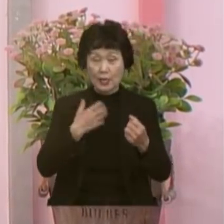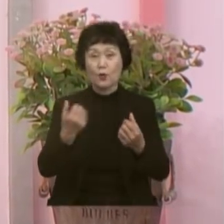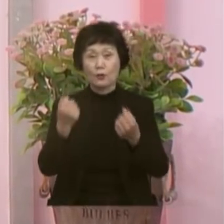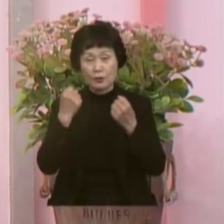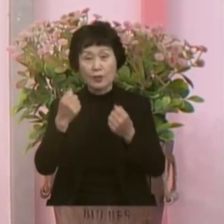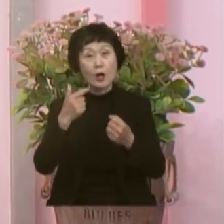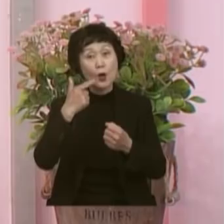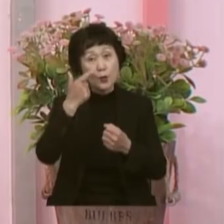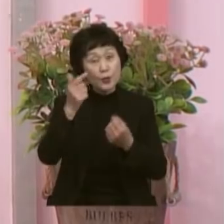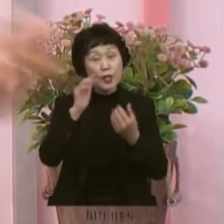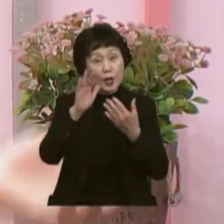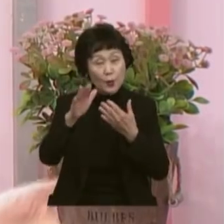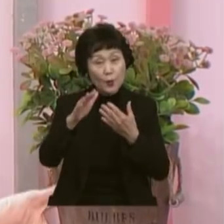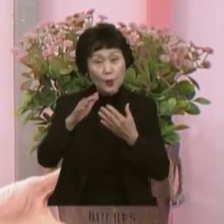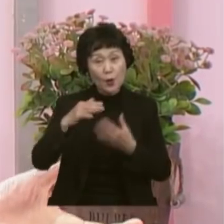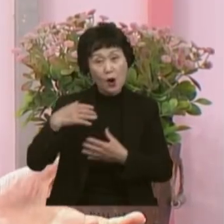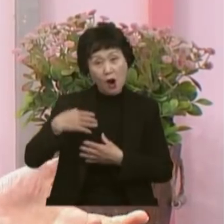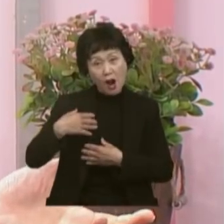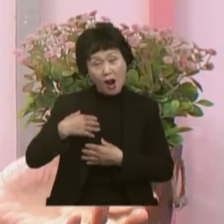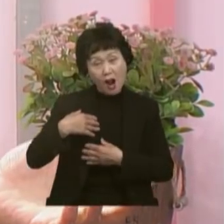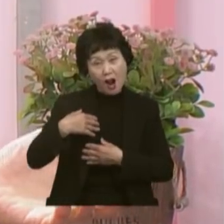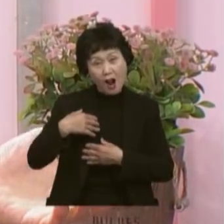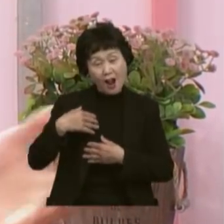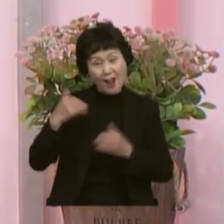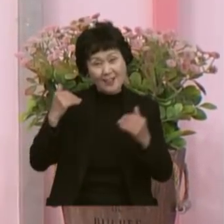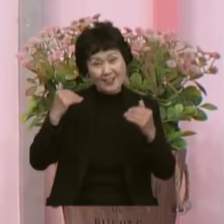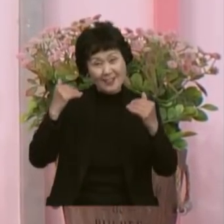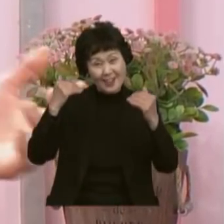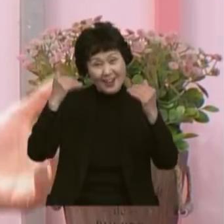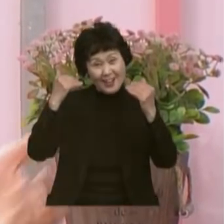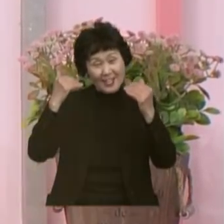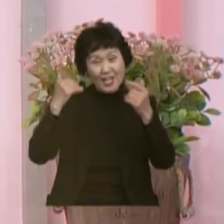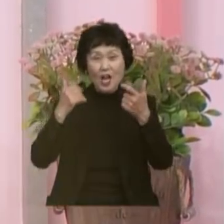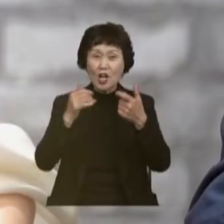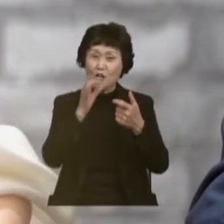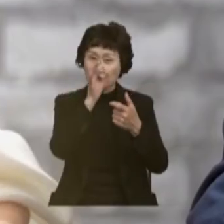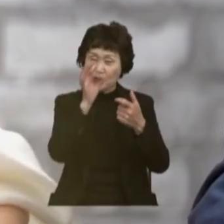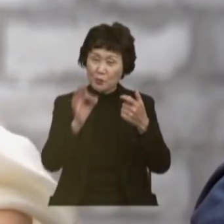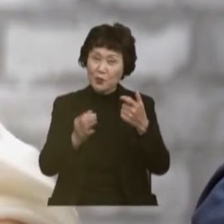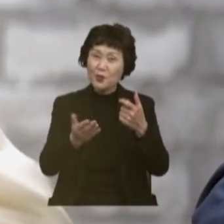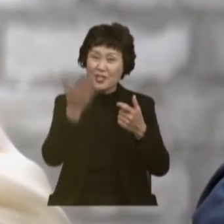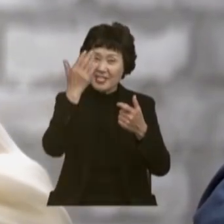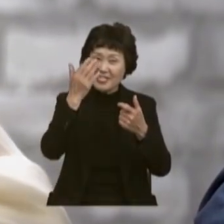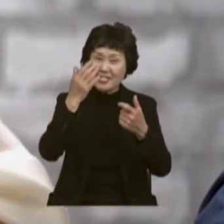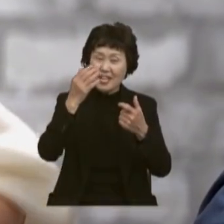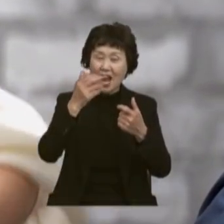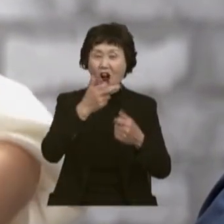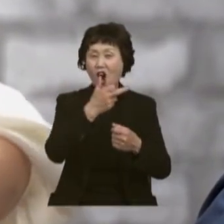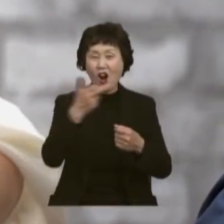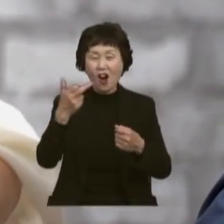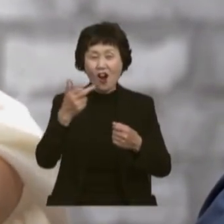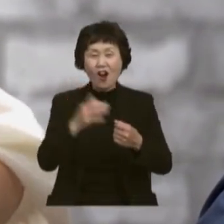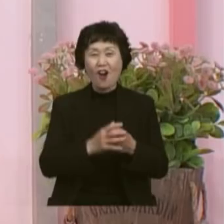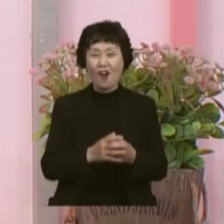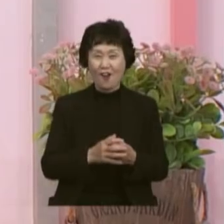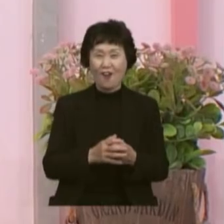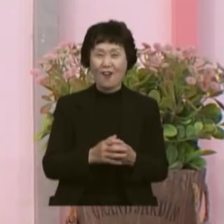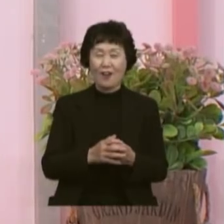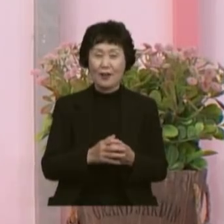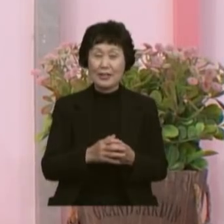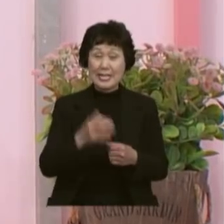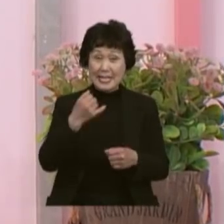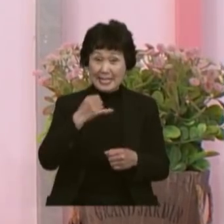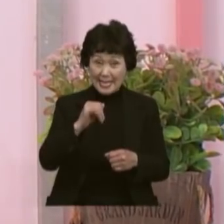간이 90% 이상 다 자란 거예요. 간이 정말 다 자랐어. 그것도 다행이네. 우리 따님 것도 걔가 다 자란 거예요. 정상